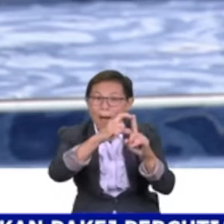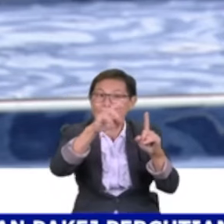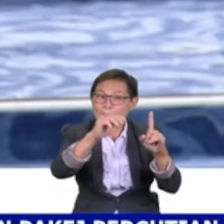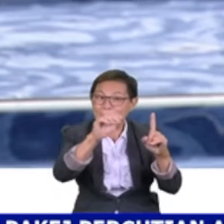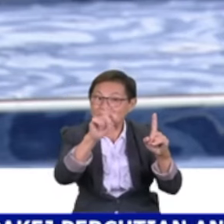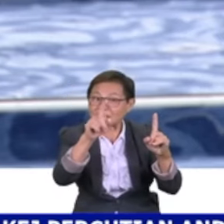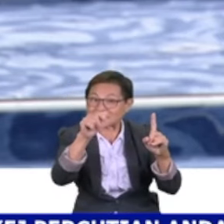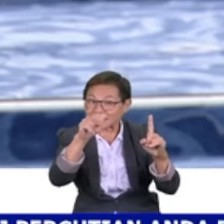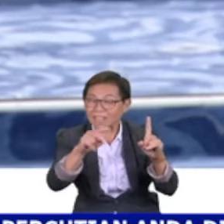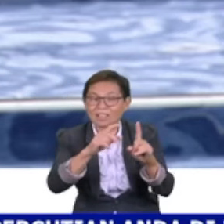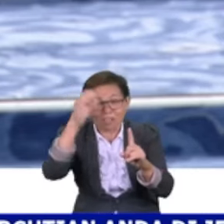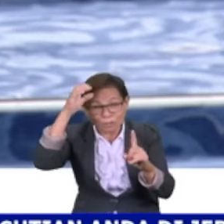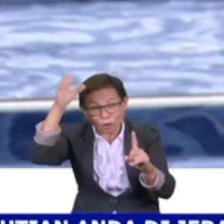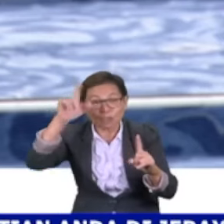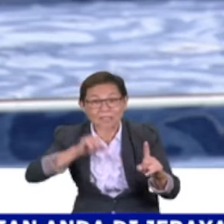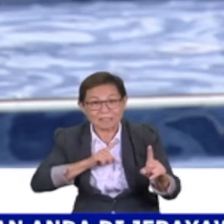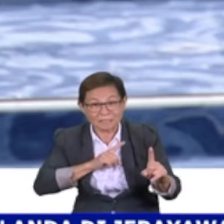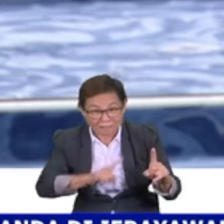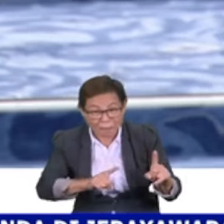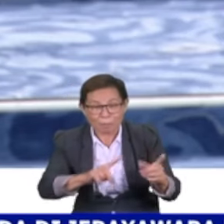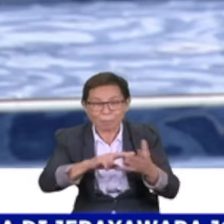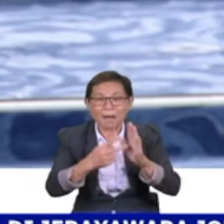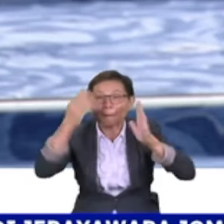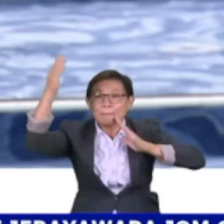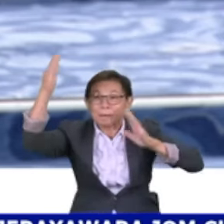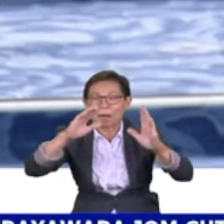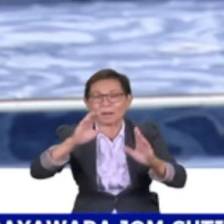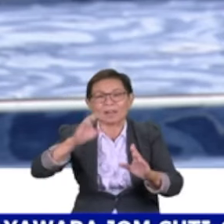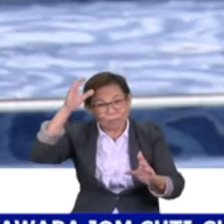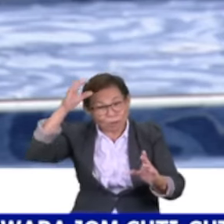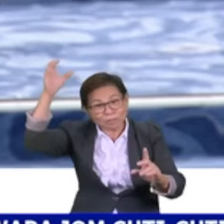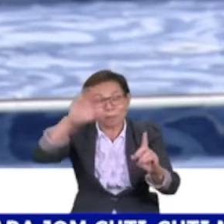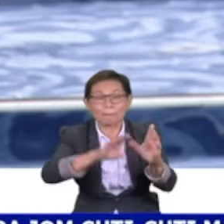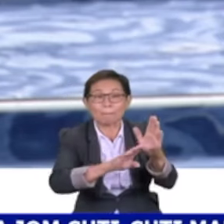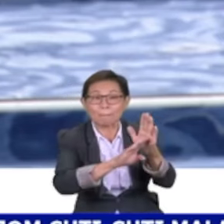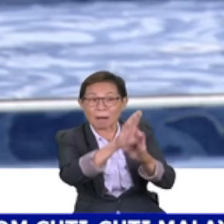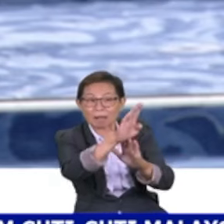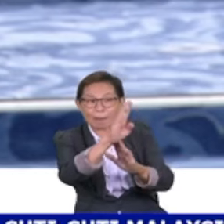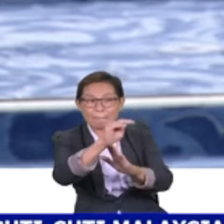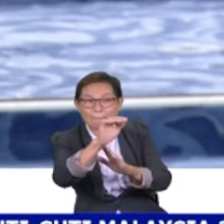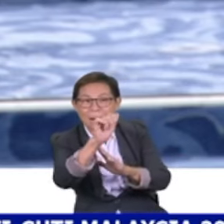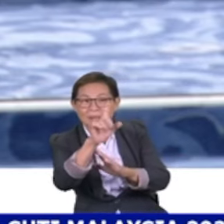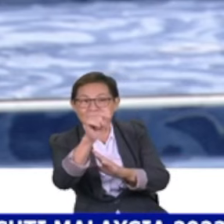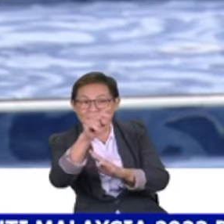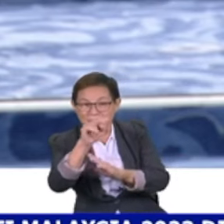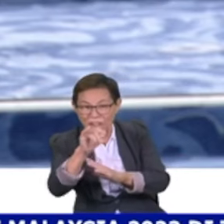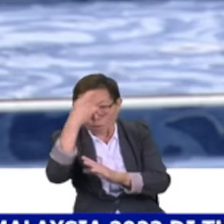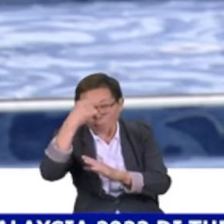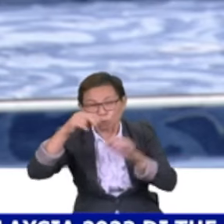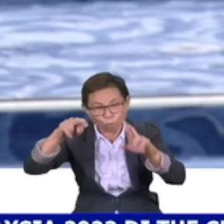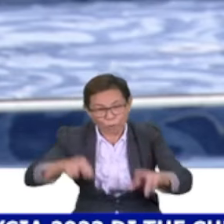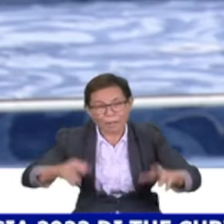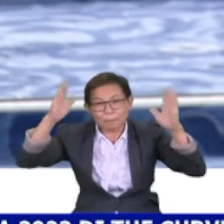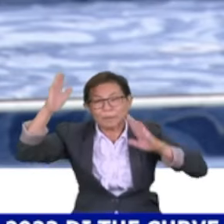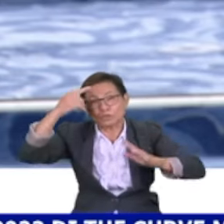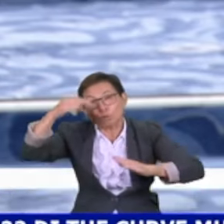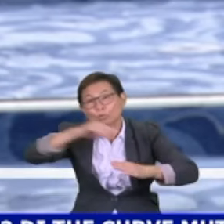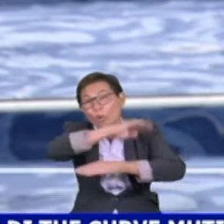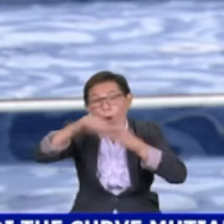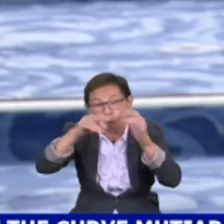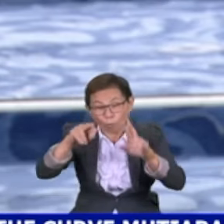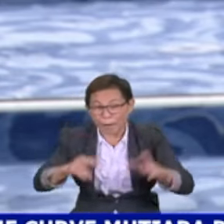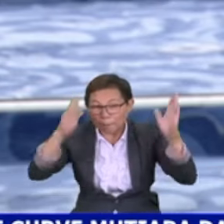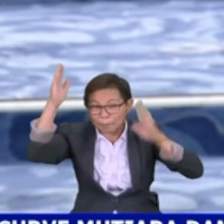ingin jaminan di Malaysia dan konsep Madani, dia tetap untuk rakyat Malaysia keseluruhannya